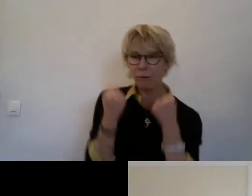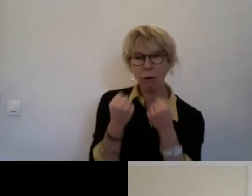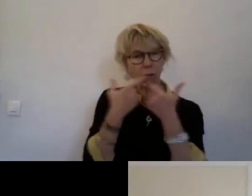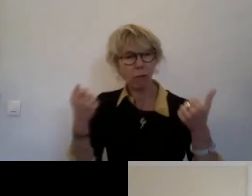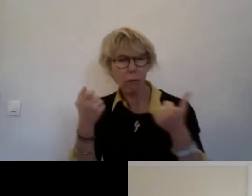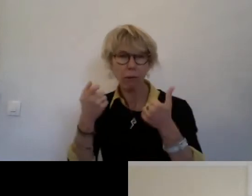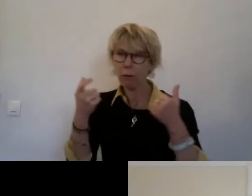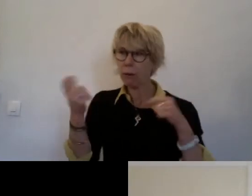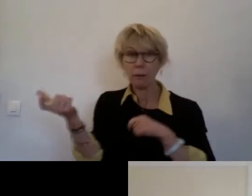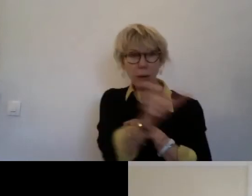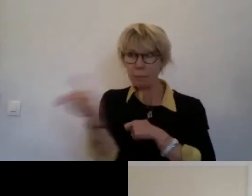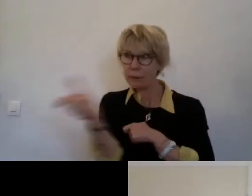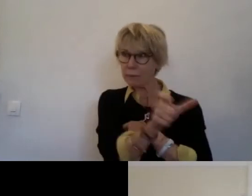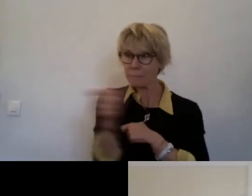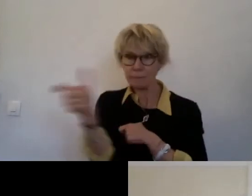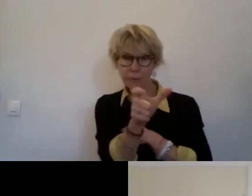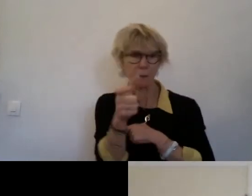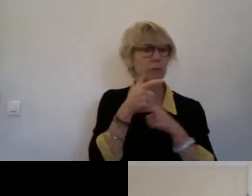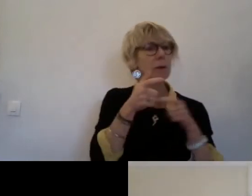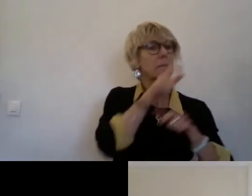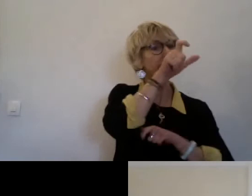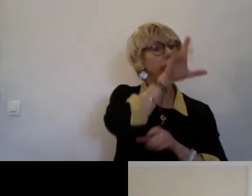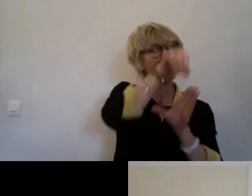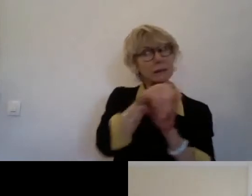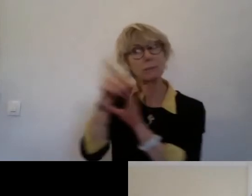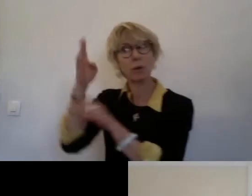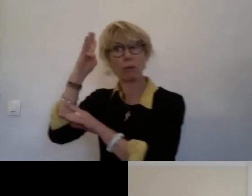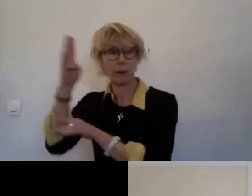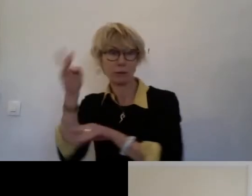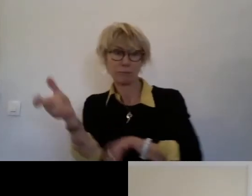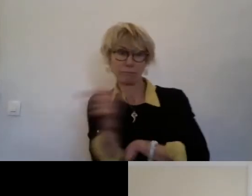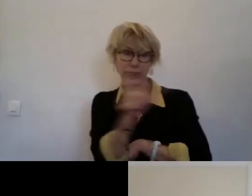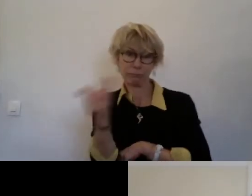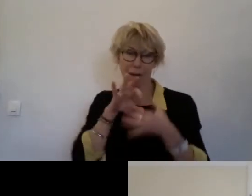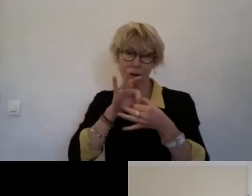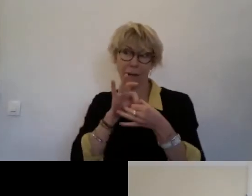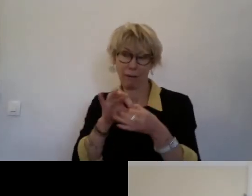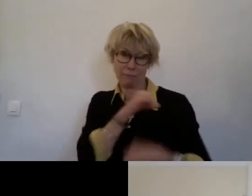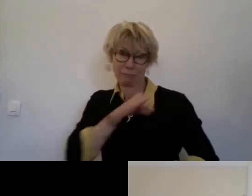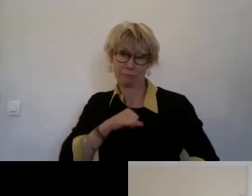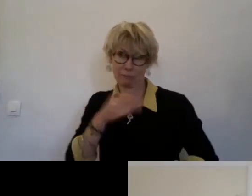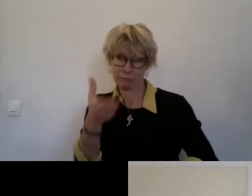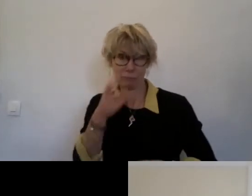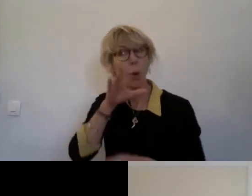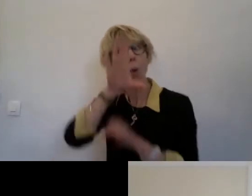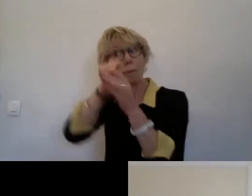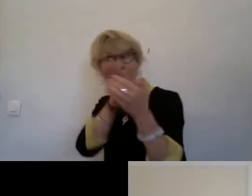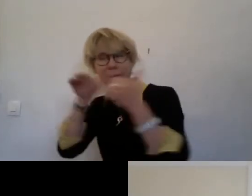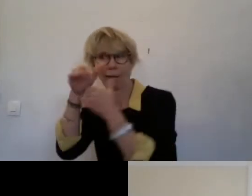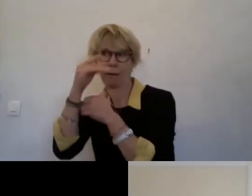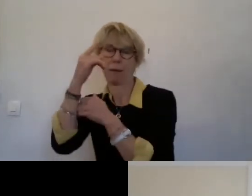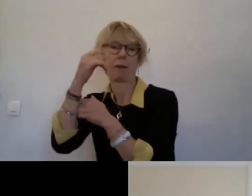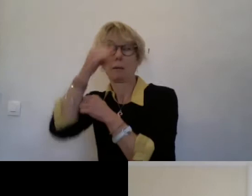entre du coup les participants, le conférencier, mais qui permet de créer un véritable lien avec les musées et avec les œuvres.